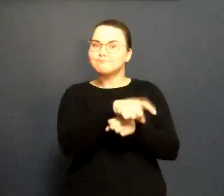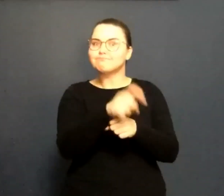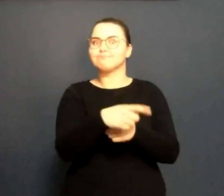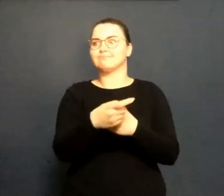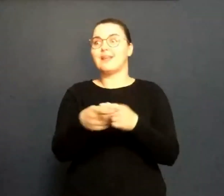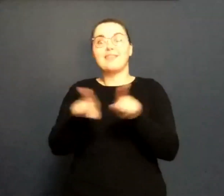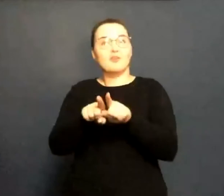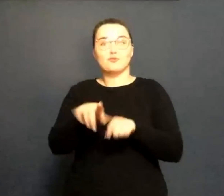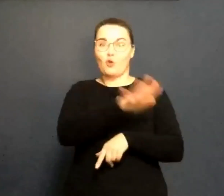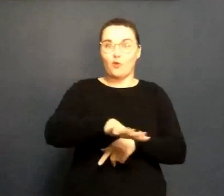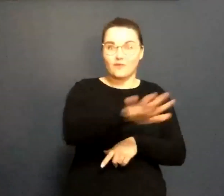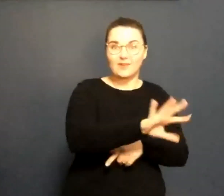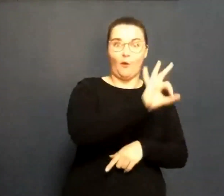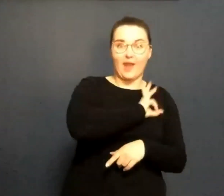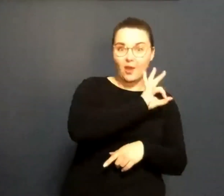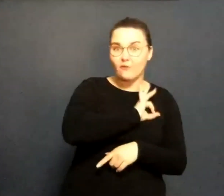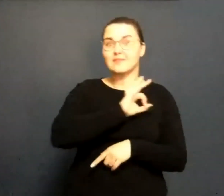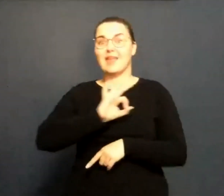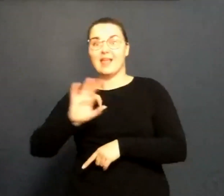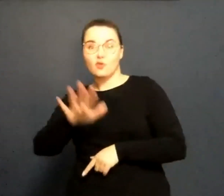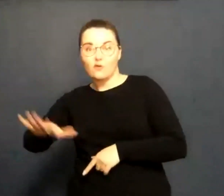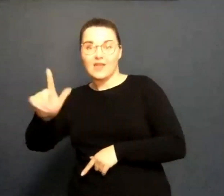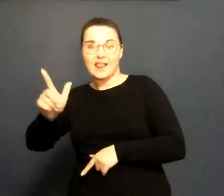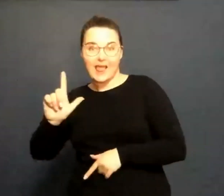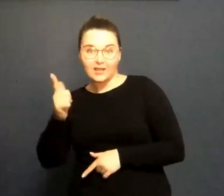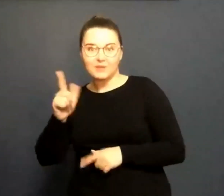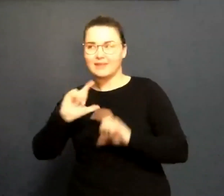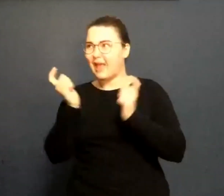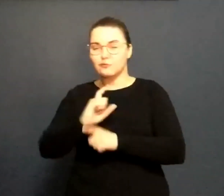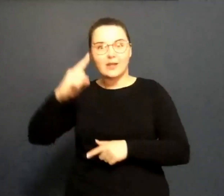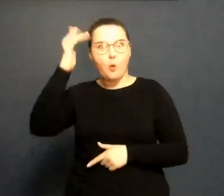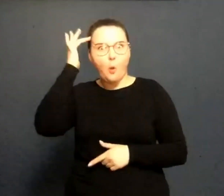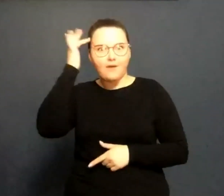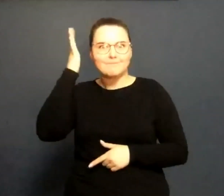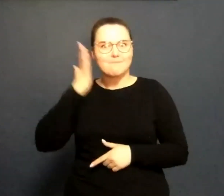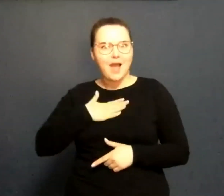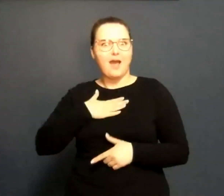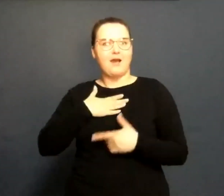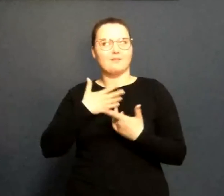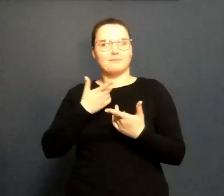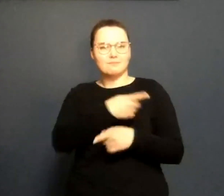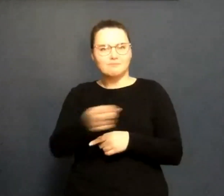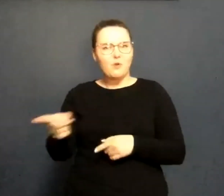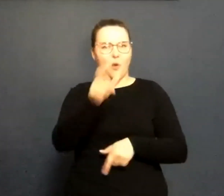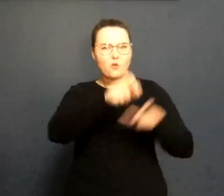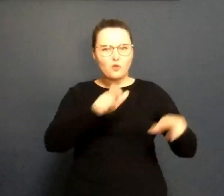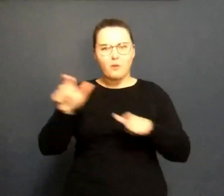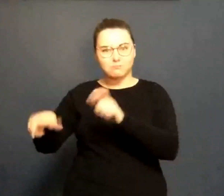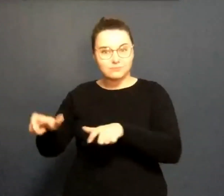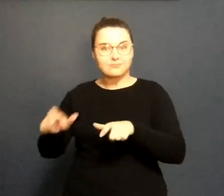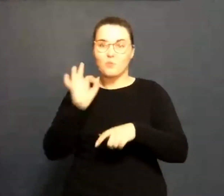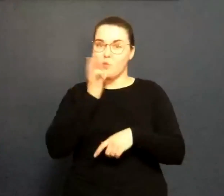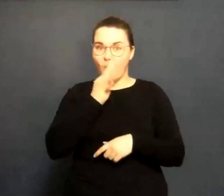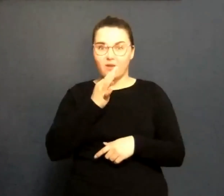robiłam, no cały czas mam w głowie te wypowiedzi jeszcze, ale to byli ludzie młodzi tak naprawdę. Więc rzeczywiście, to jest kolejny deficyt.